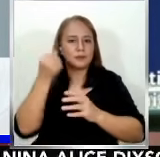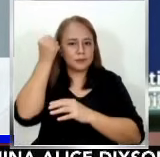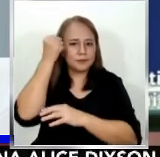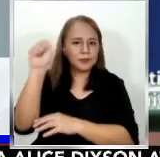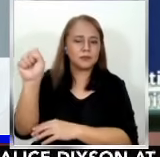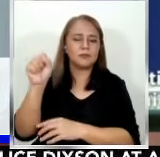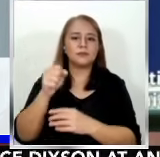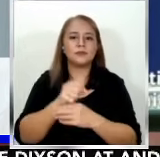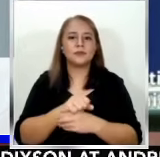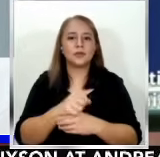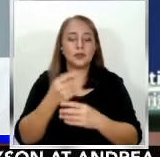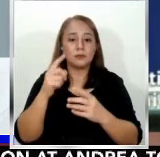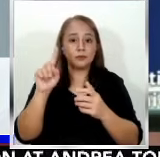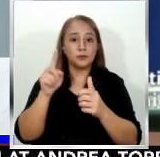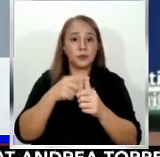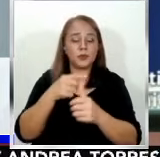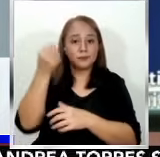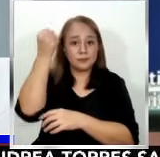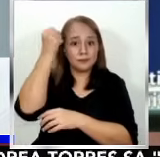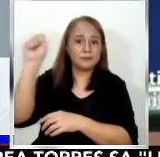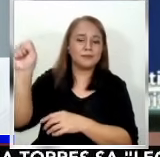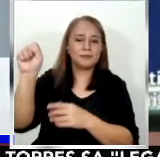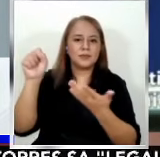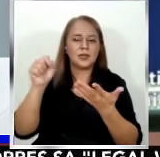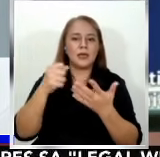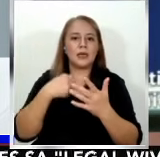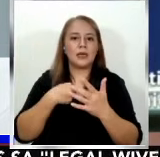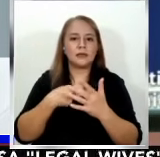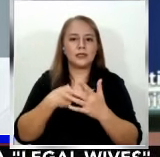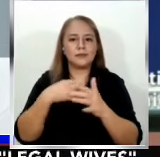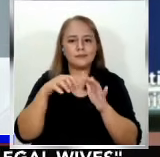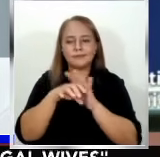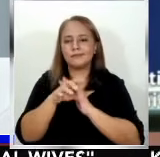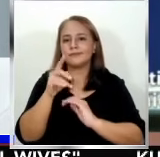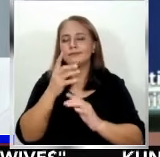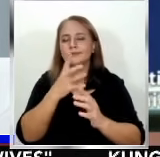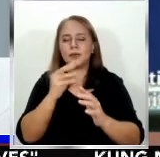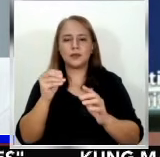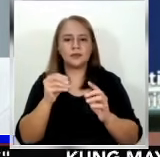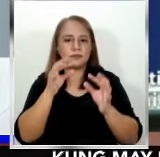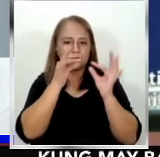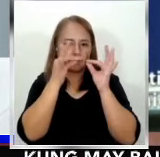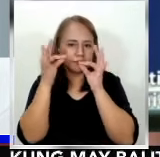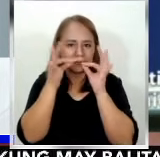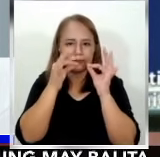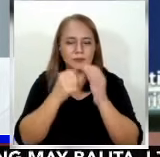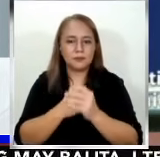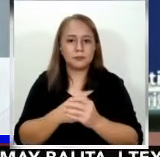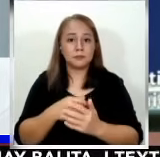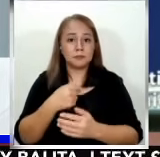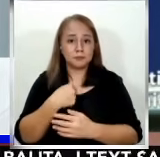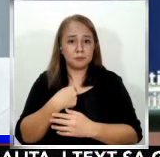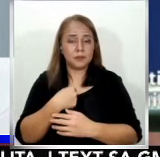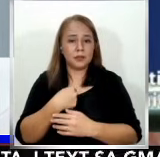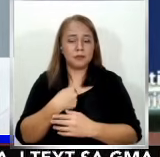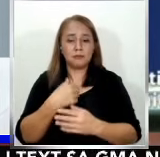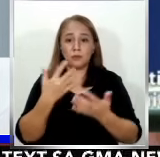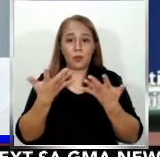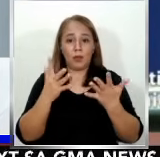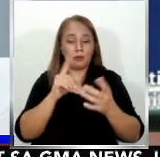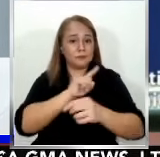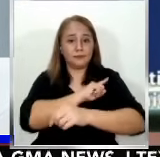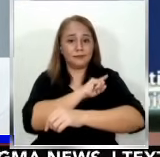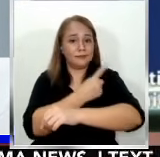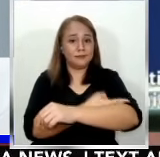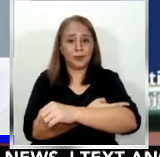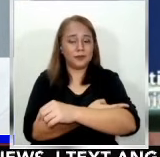one is insurgency, then criminality, drugs. I may not have the power to